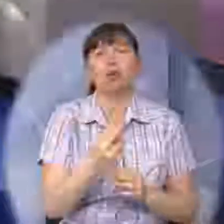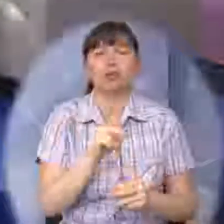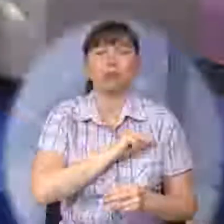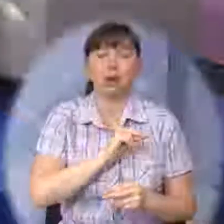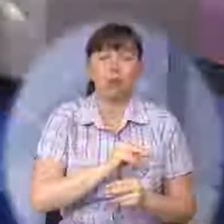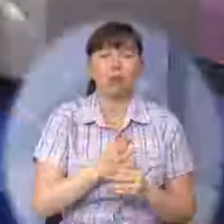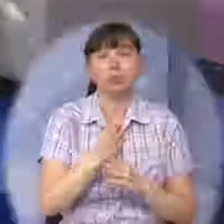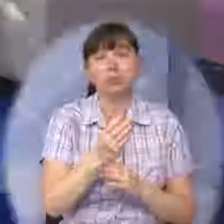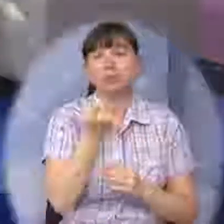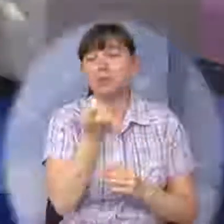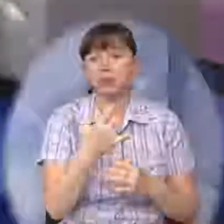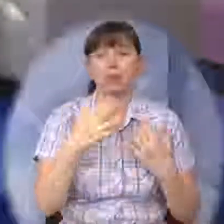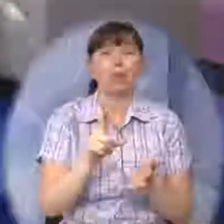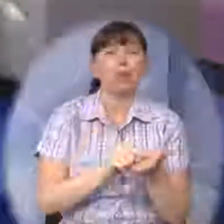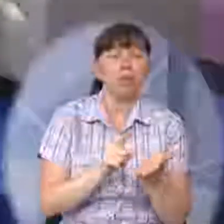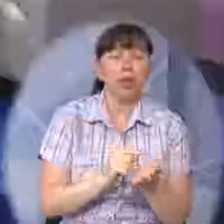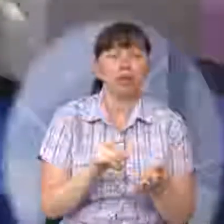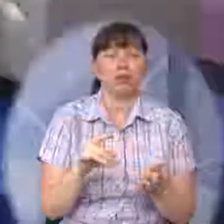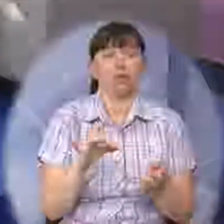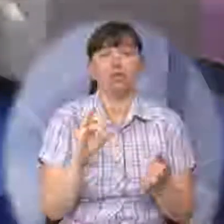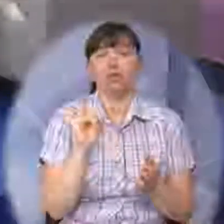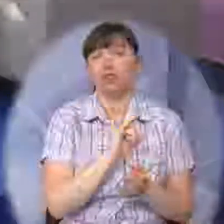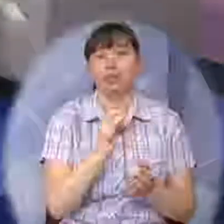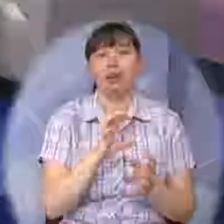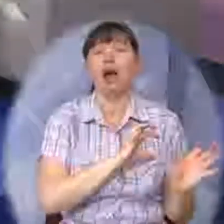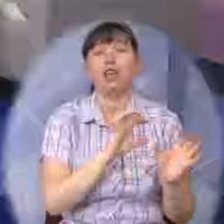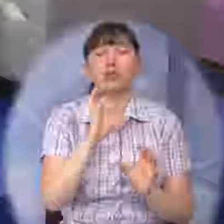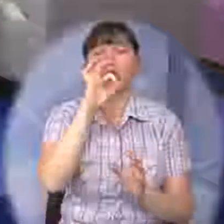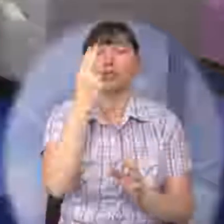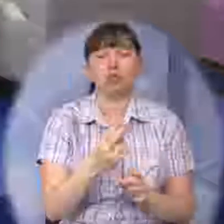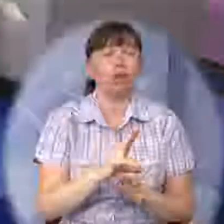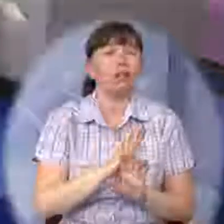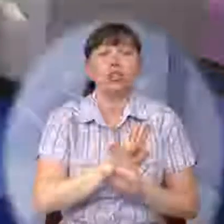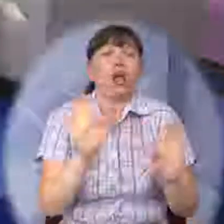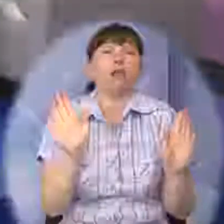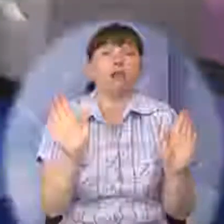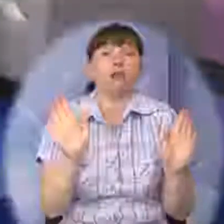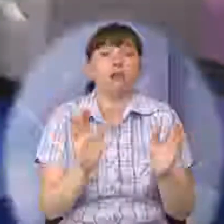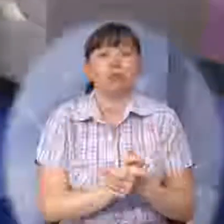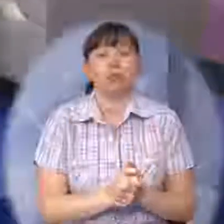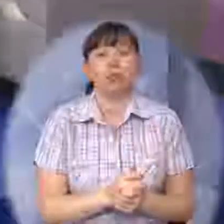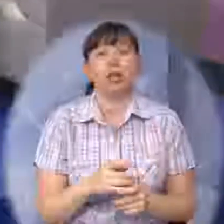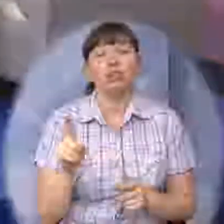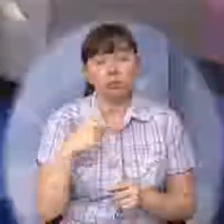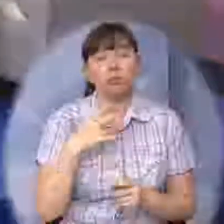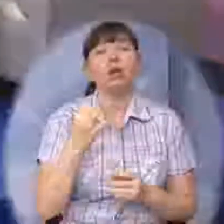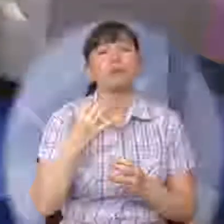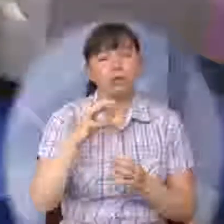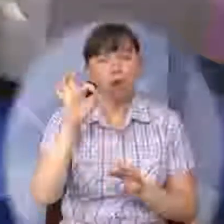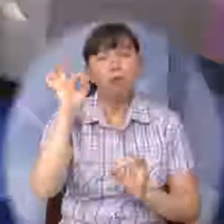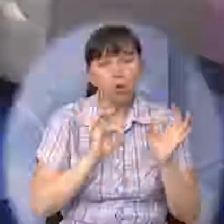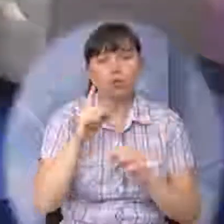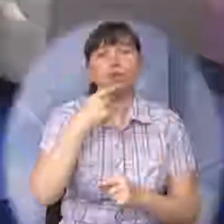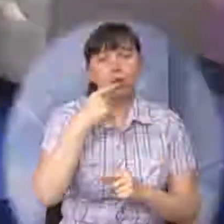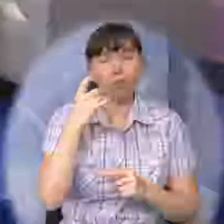socială, pensii și asigurarea socială. Nu vorbim mai mult decât, da? Și o să revenim și la